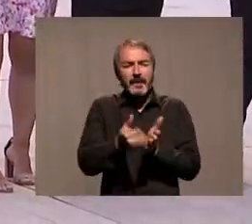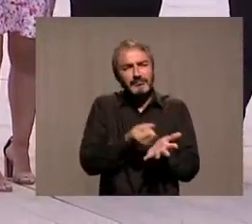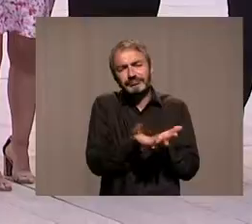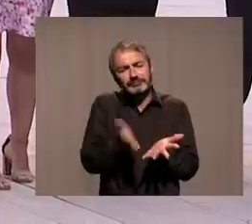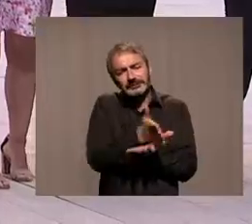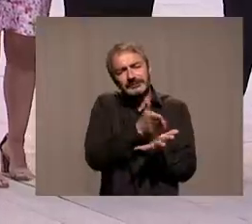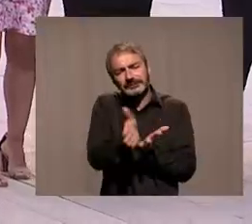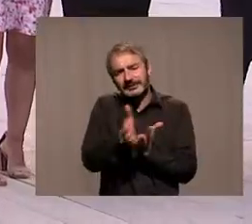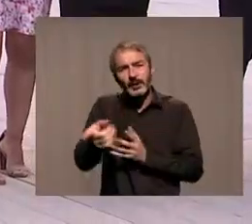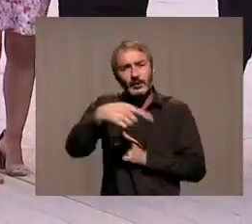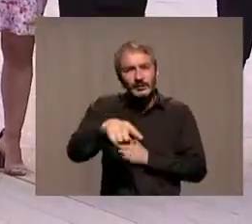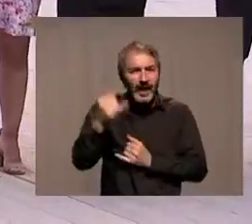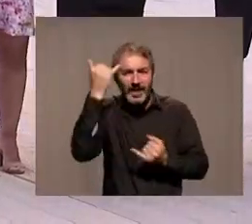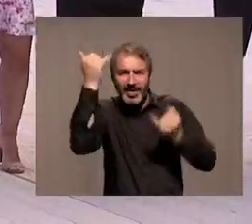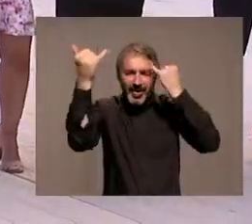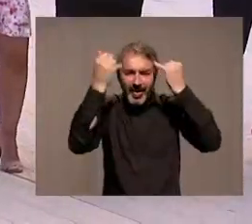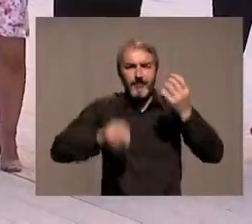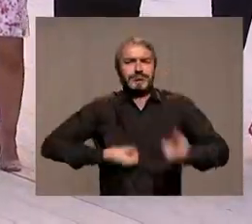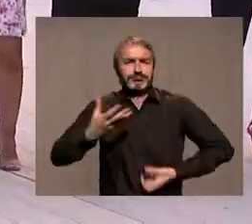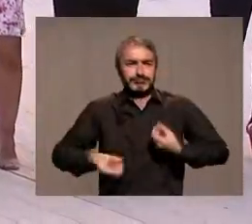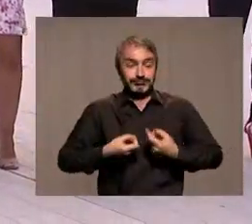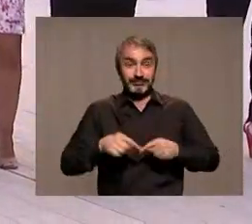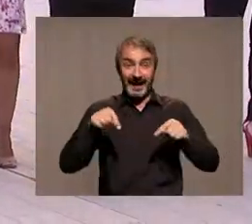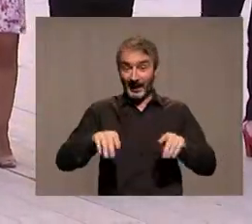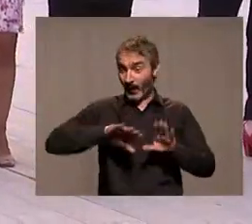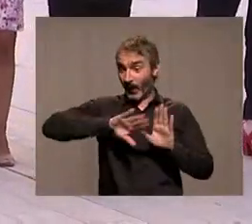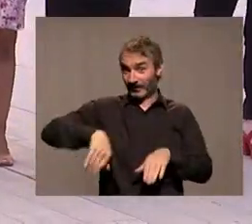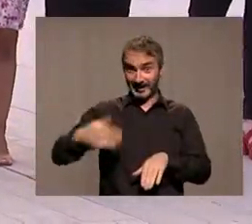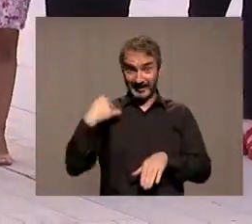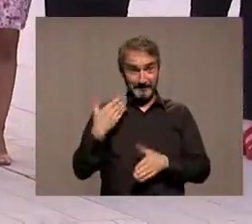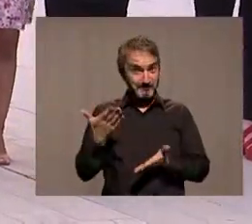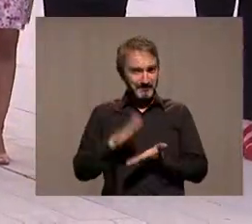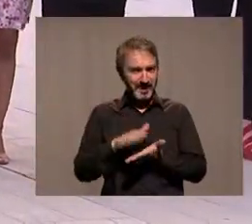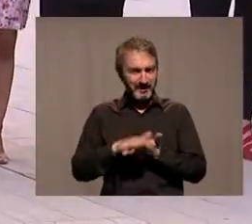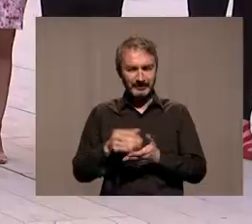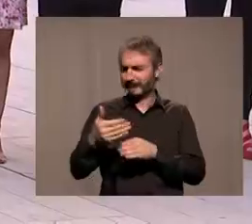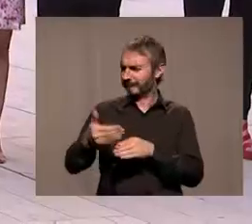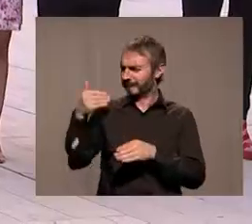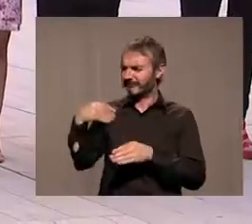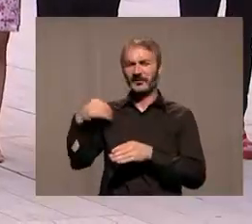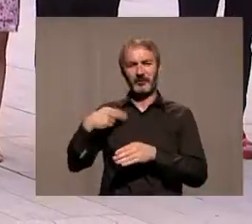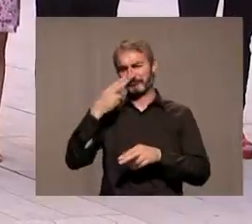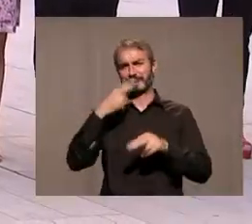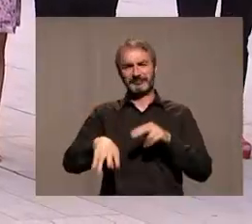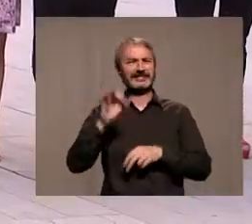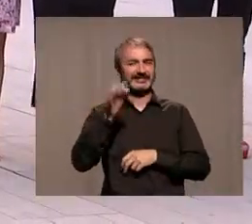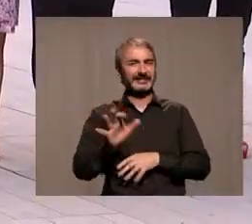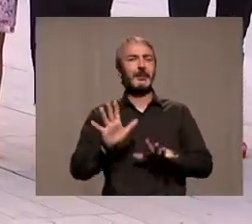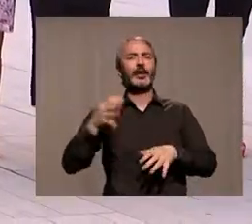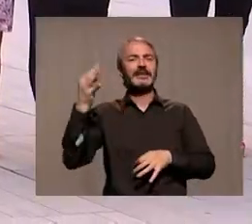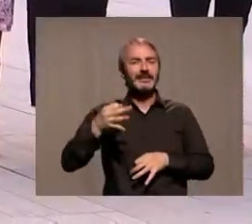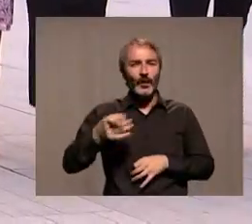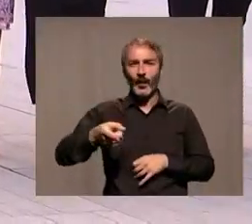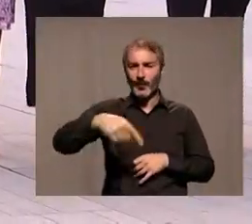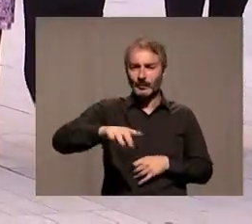teniu dins vostre 1000 idees per néixer. Aquests darrers mesos de ben segur que han estat molt estranys, però segur que us serviran per créixer i